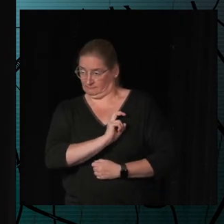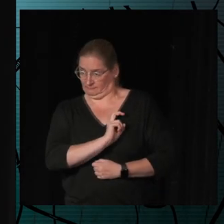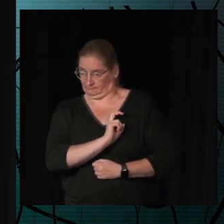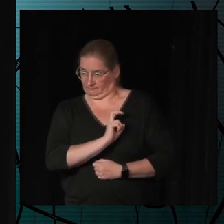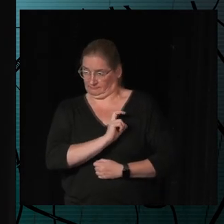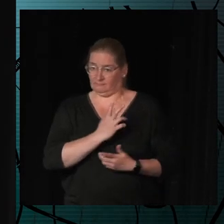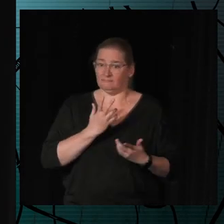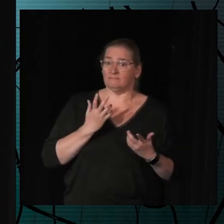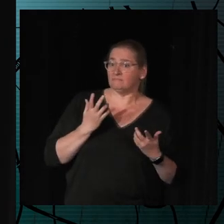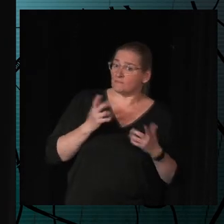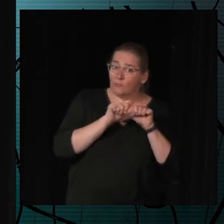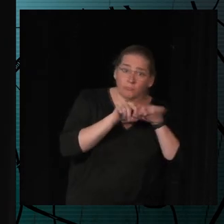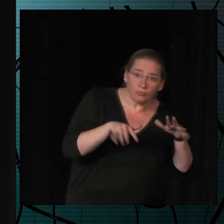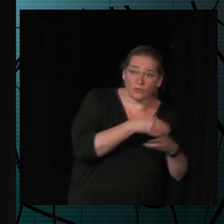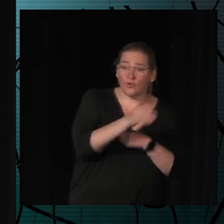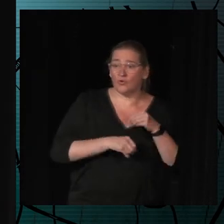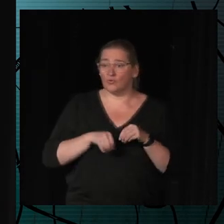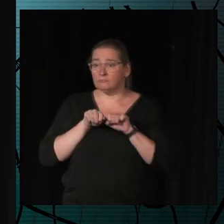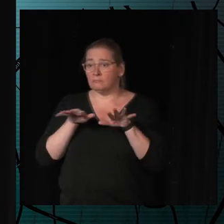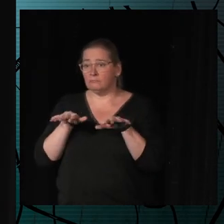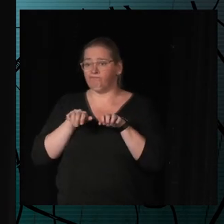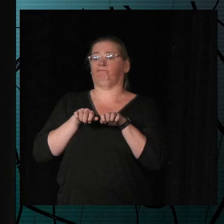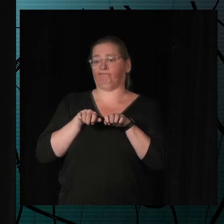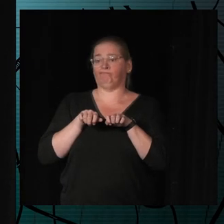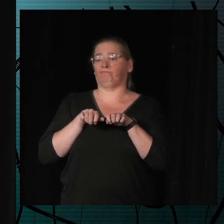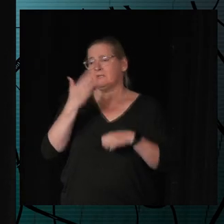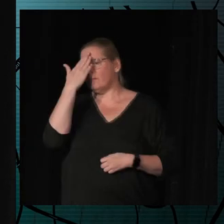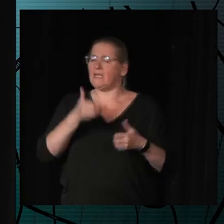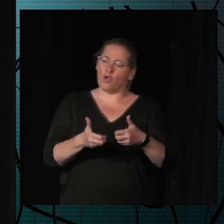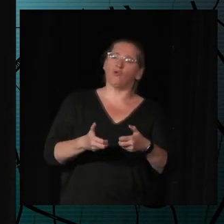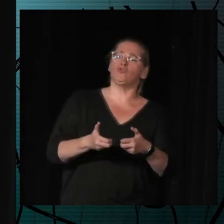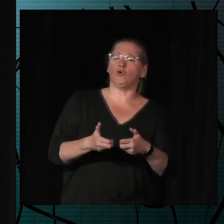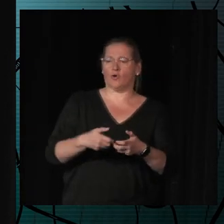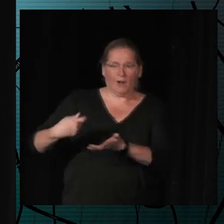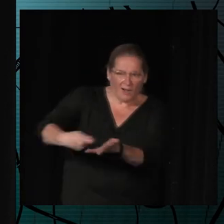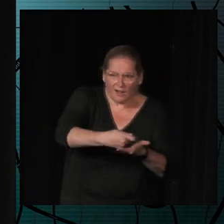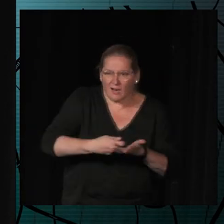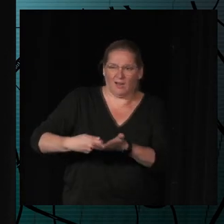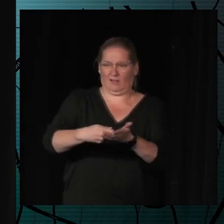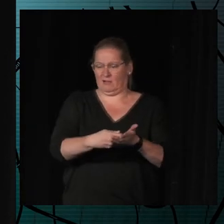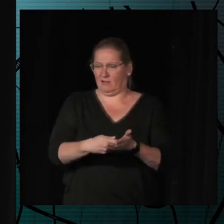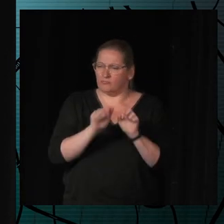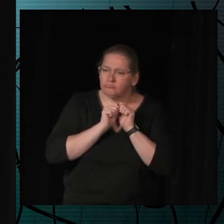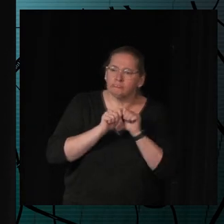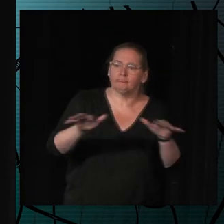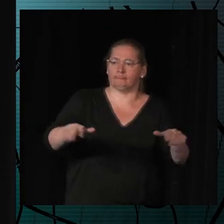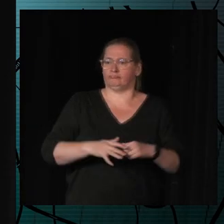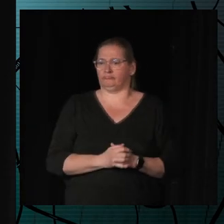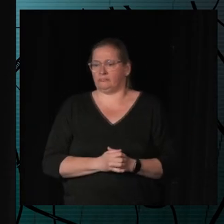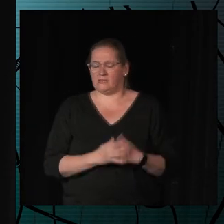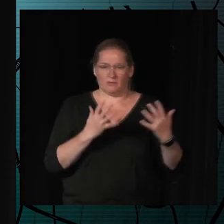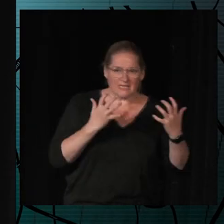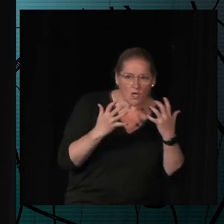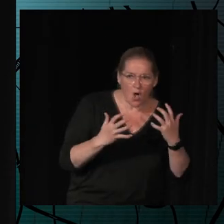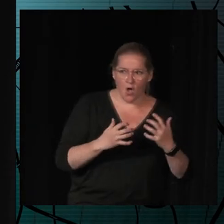on va en débattre dans les jeux grand public donc à gros budget euh décor contour de de la menace